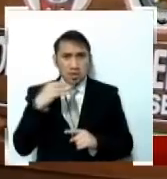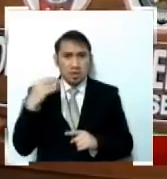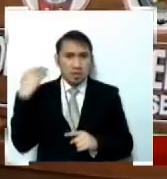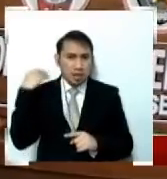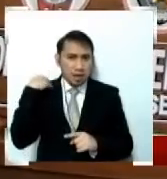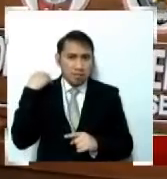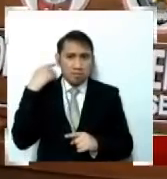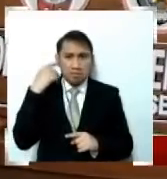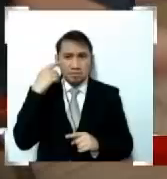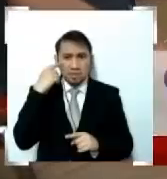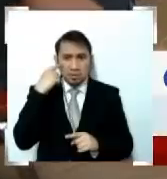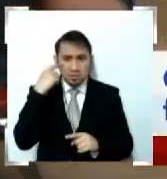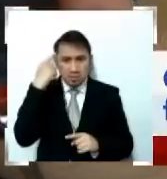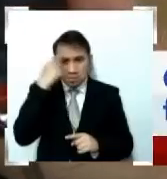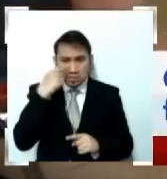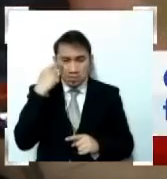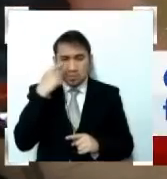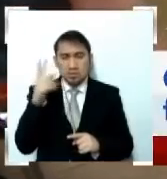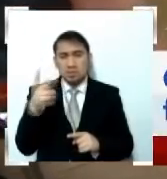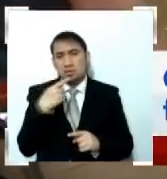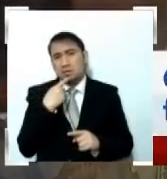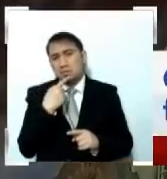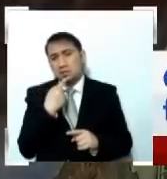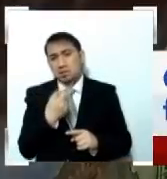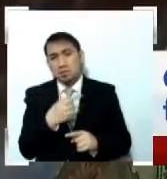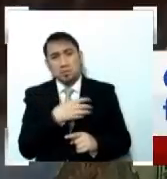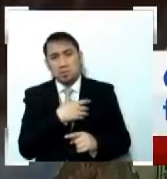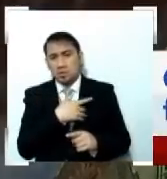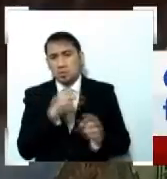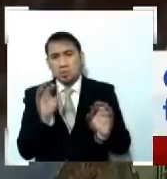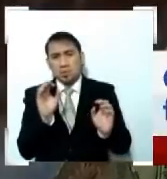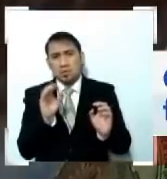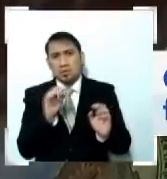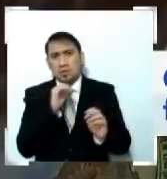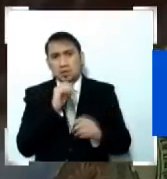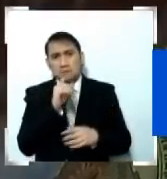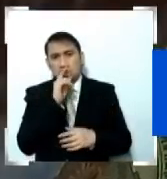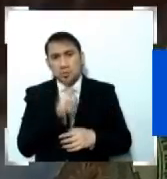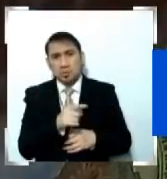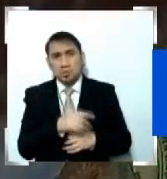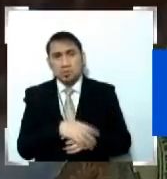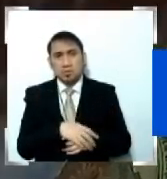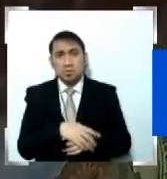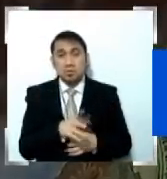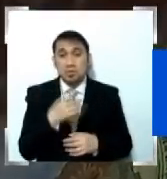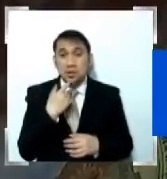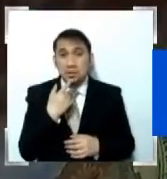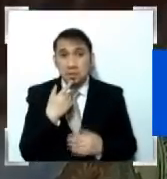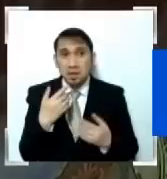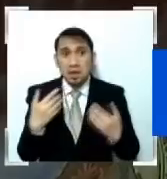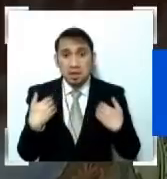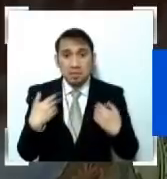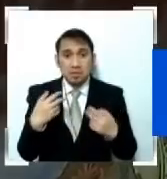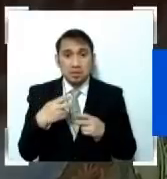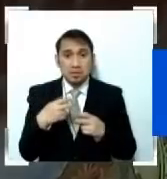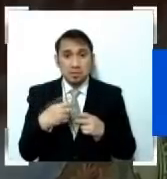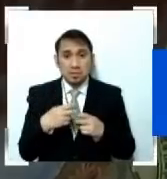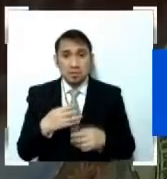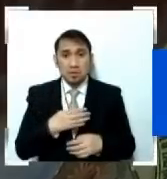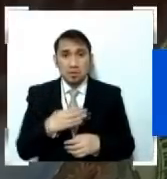Wala raw basihan ang alegasyong ito ayon sa Caloocan Police. Nakaramdam siya ng difficulty of breathing on the 21st of